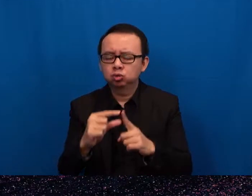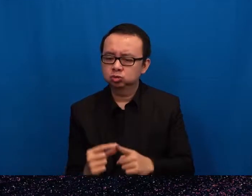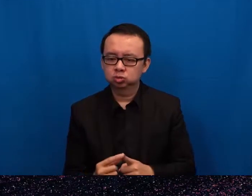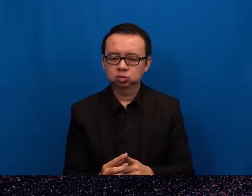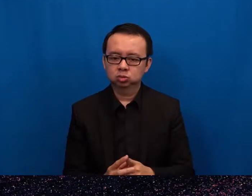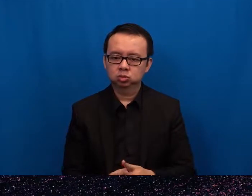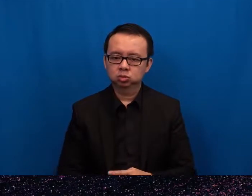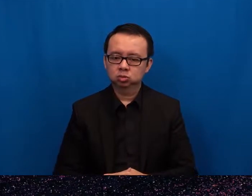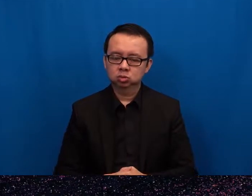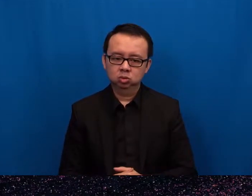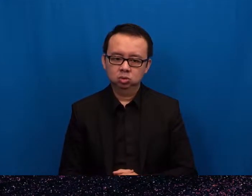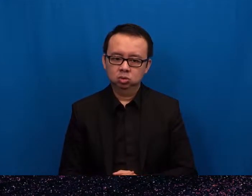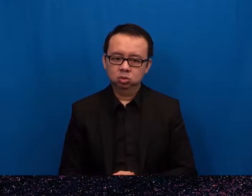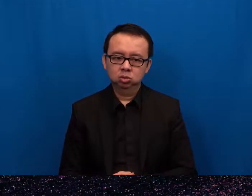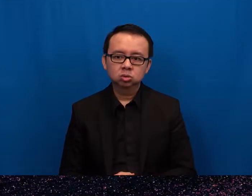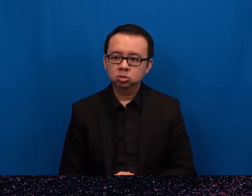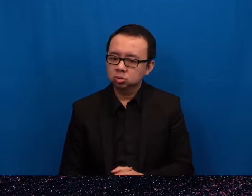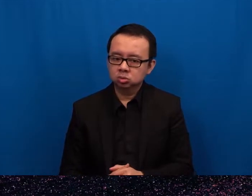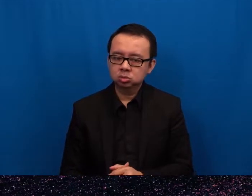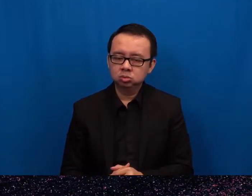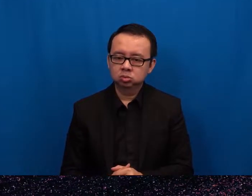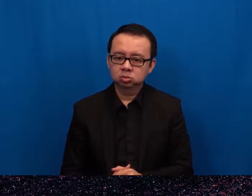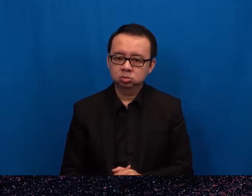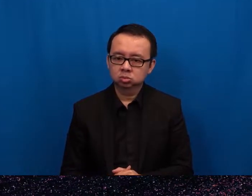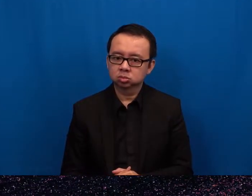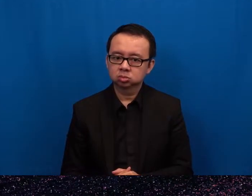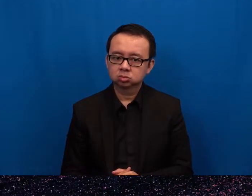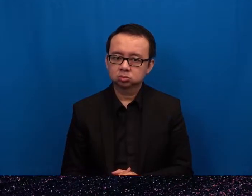Paulus adalah rasul pertama yang memindahkan dari sinagoga,